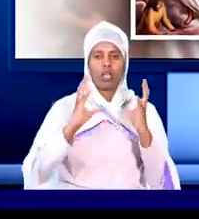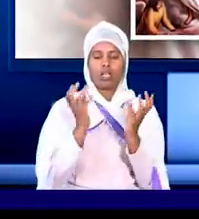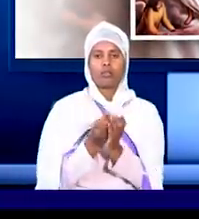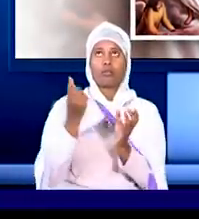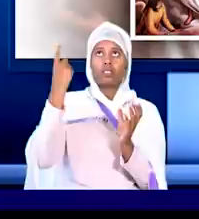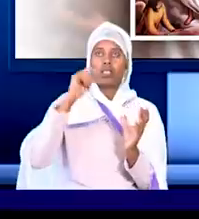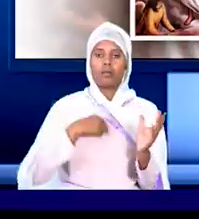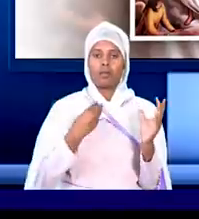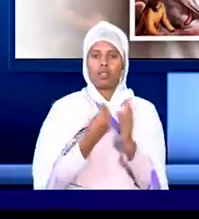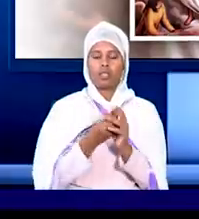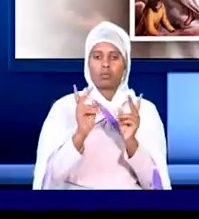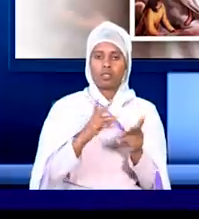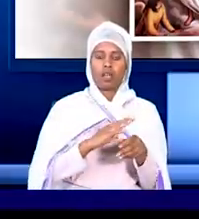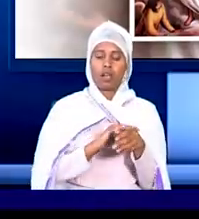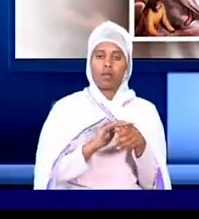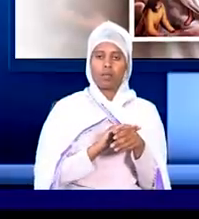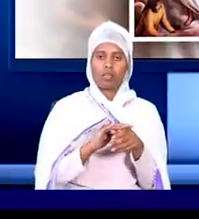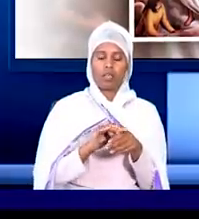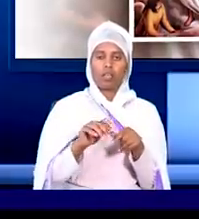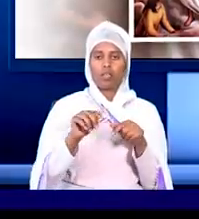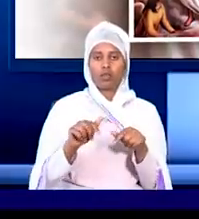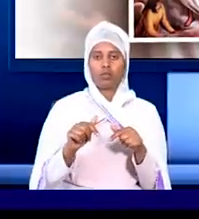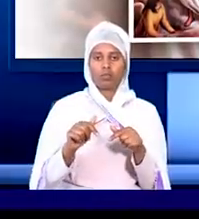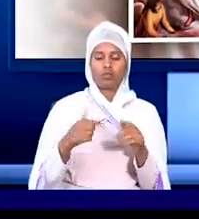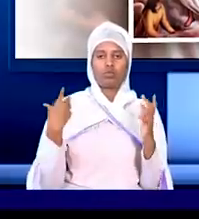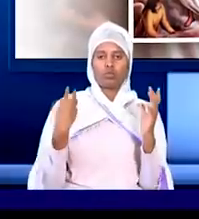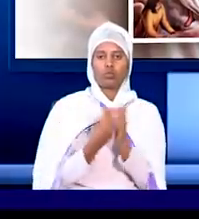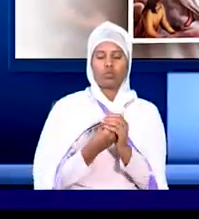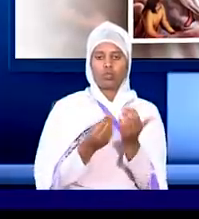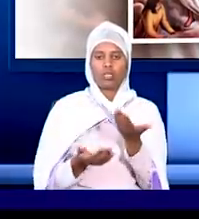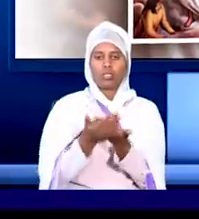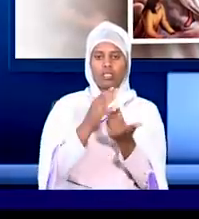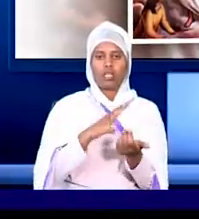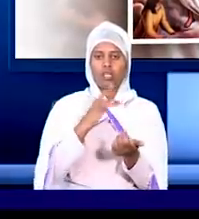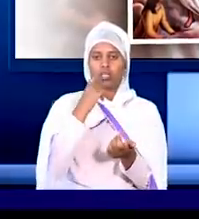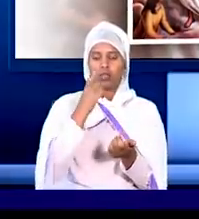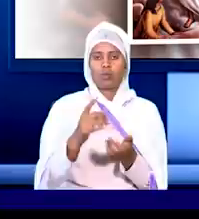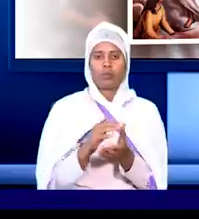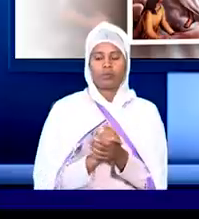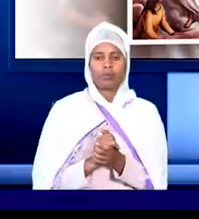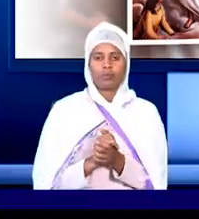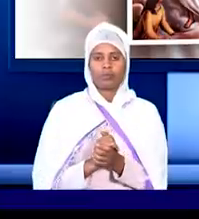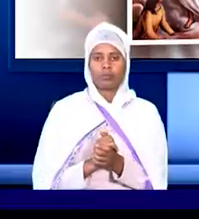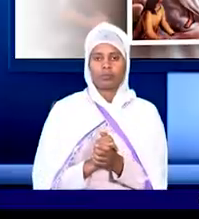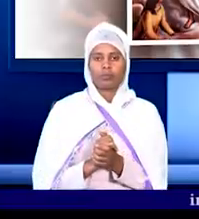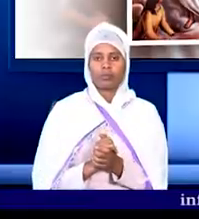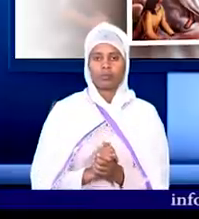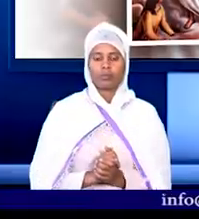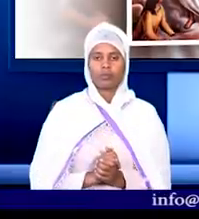ስጋ መወዳእታ ዓለም ኣብ ሕሉኑ ከም ዘለና እነሆ ጸግዒ ኮንካና በለ።